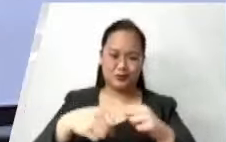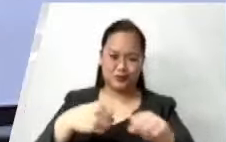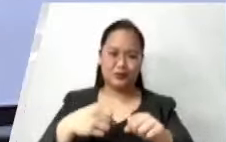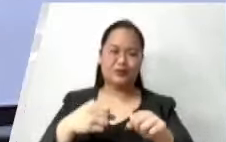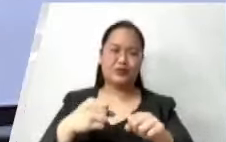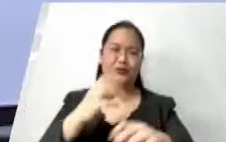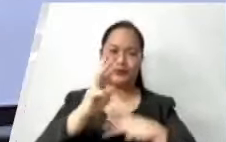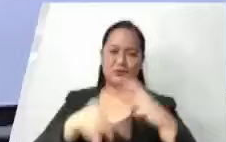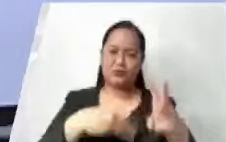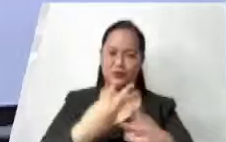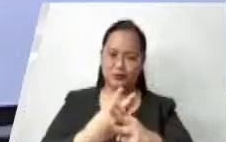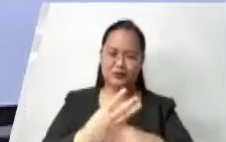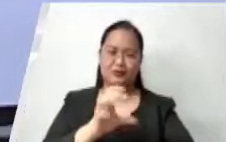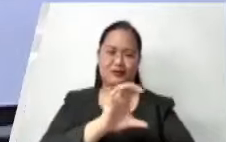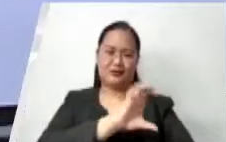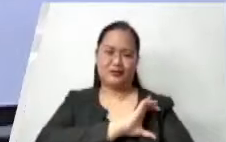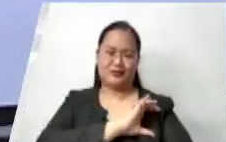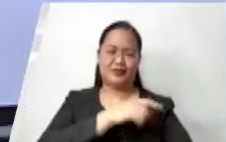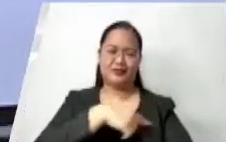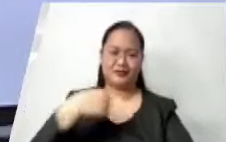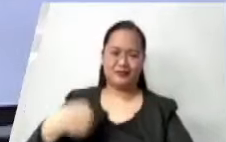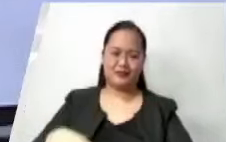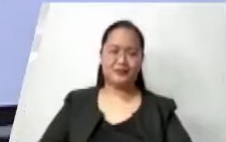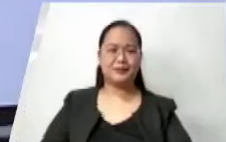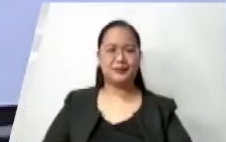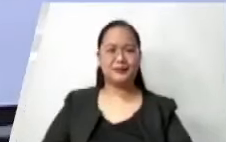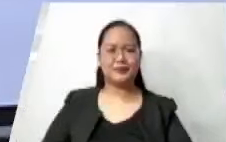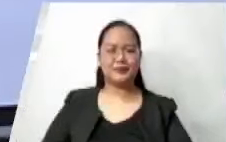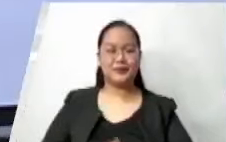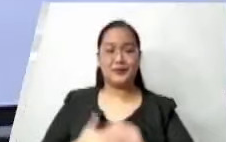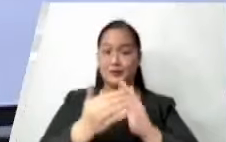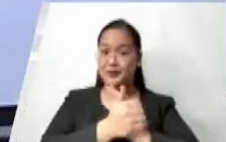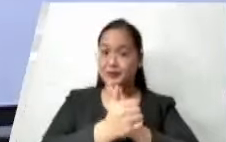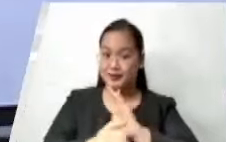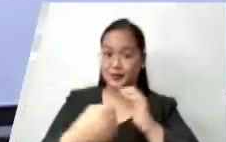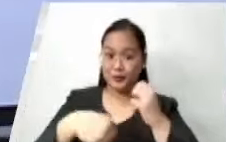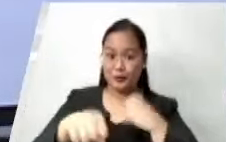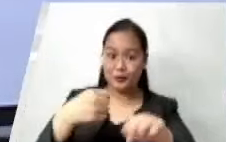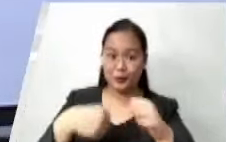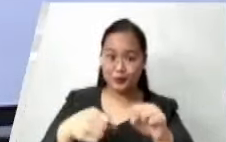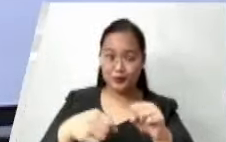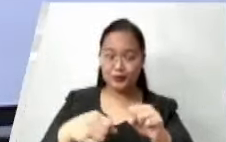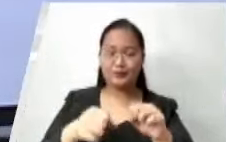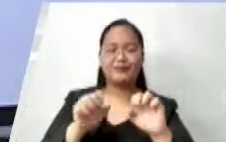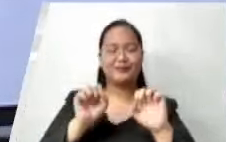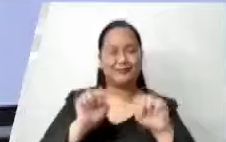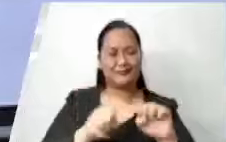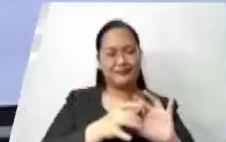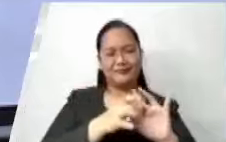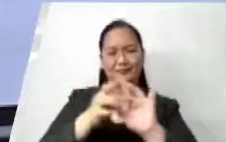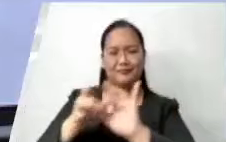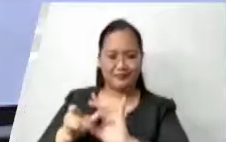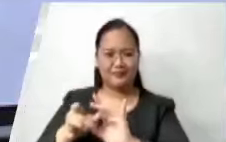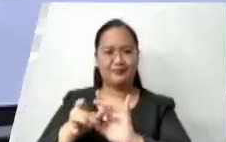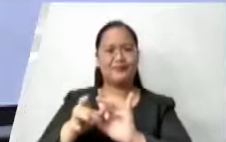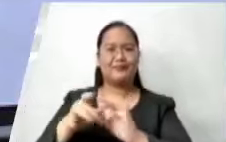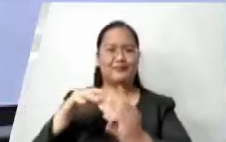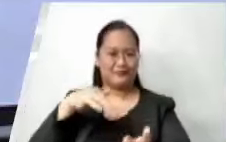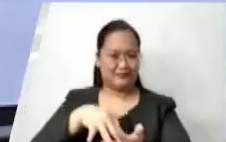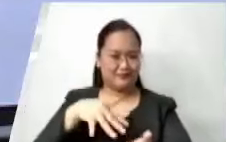China. Ang kanilang hilig at husay sa sports, nagagamit din daw nila sa pag-aaral at paghahanda sa